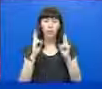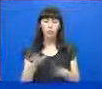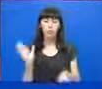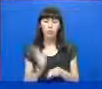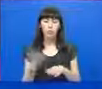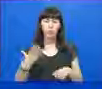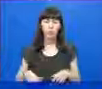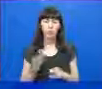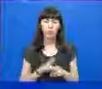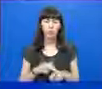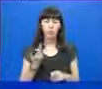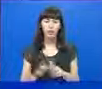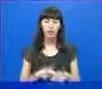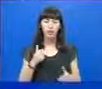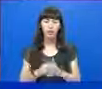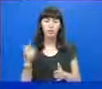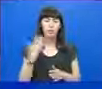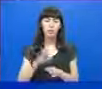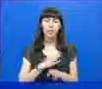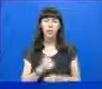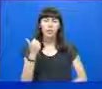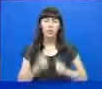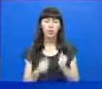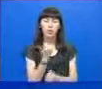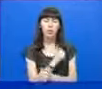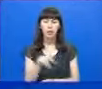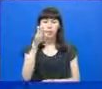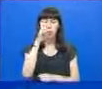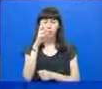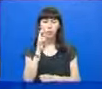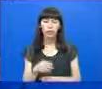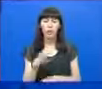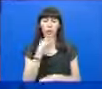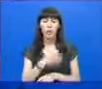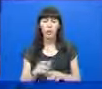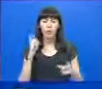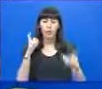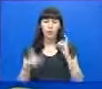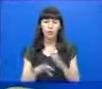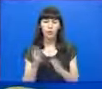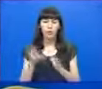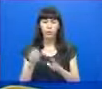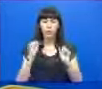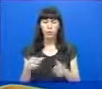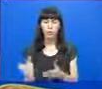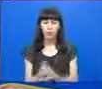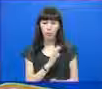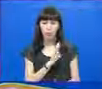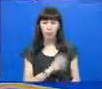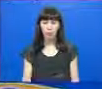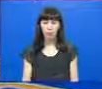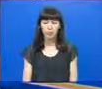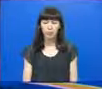отыр. Себебі бұған дейін бірнеше халықаралық байқауда жеңіске жетіп, еліміздің кез келген жоғары оқу орнына түсу мүмкіндігіне ие.